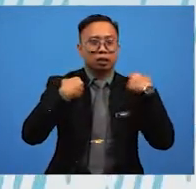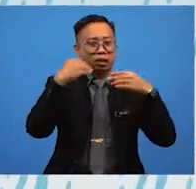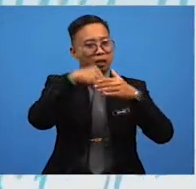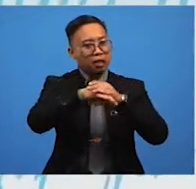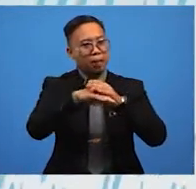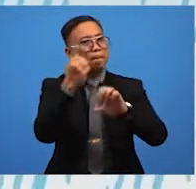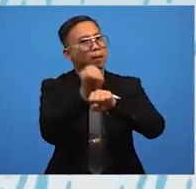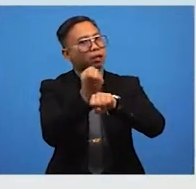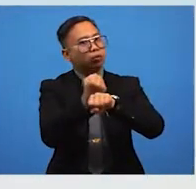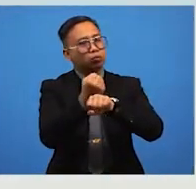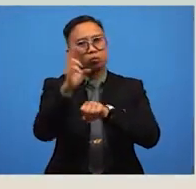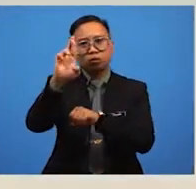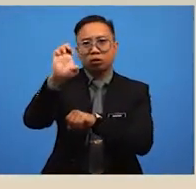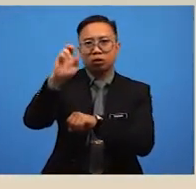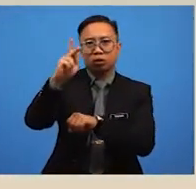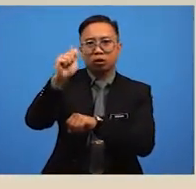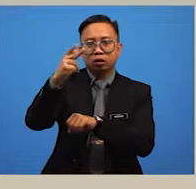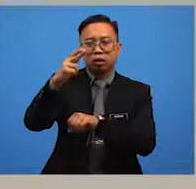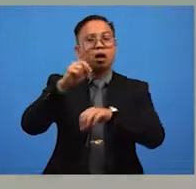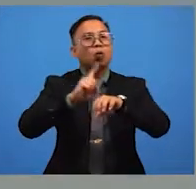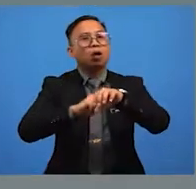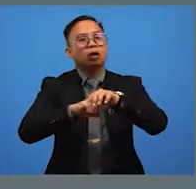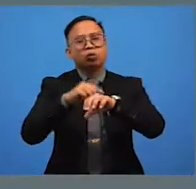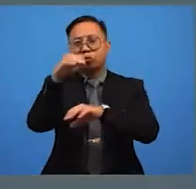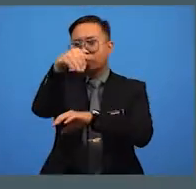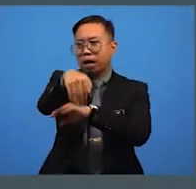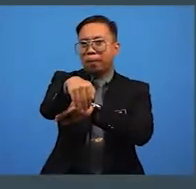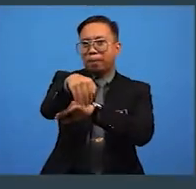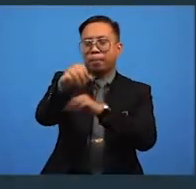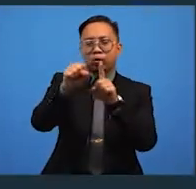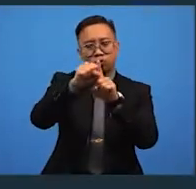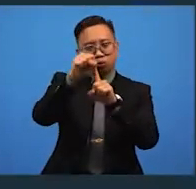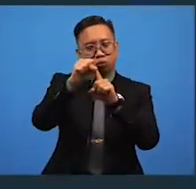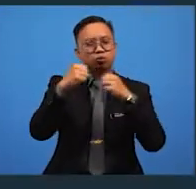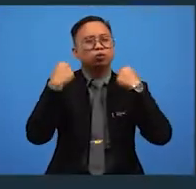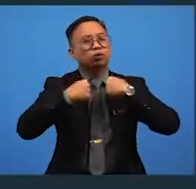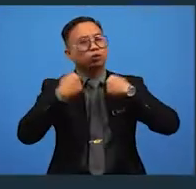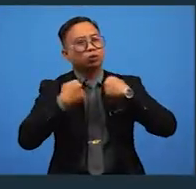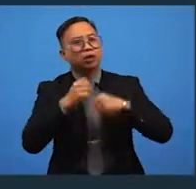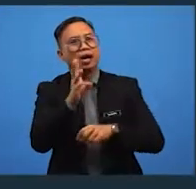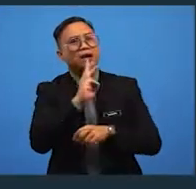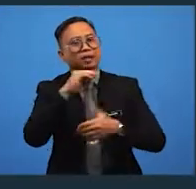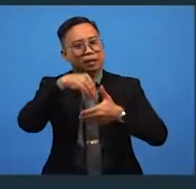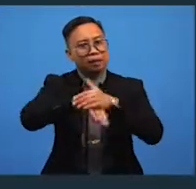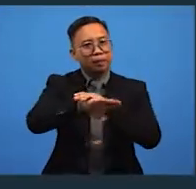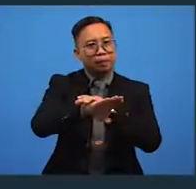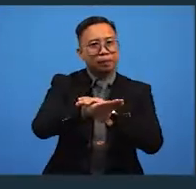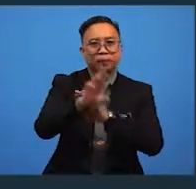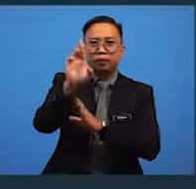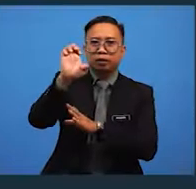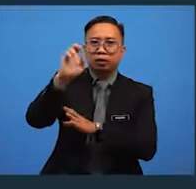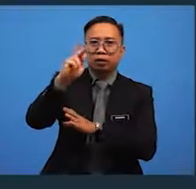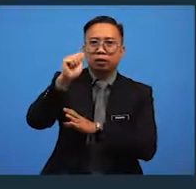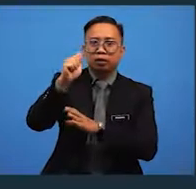batuan. Pada waktu malam, apabila suhu menjadi sejuk, air di dalam rekahan